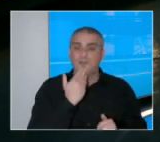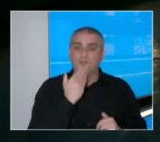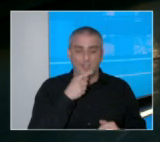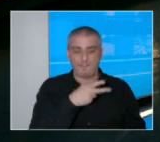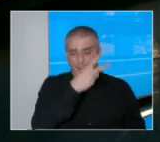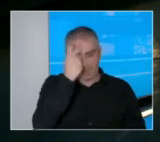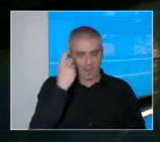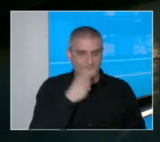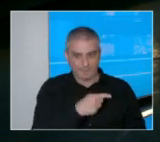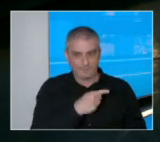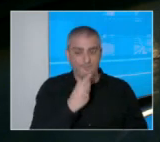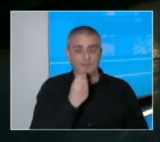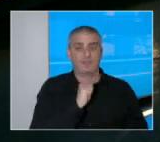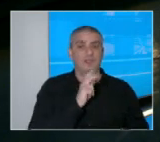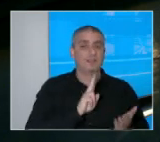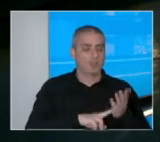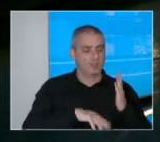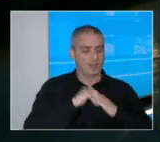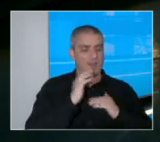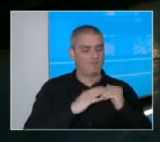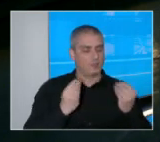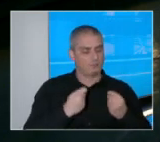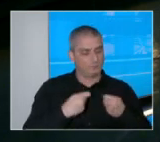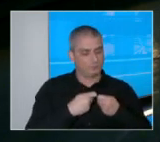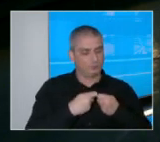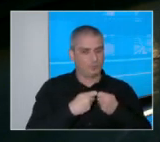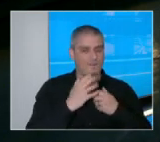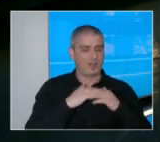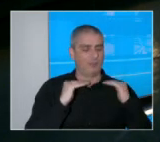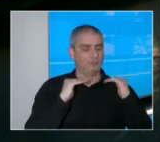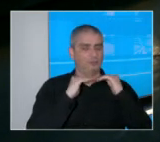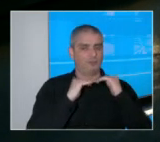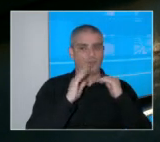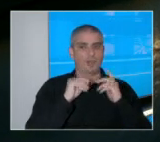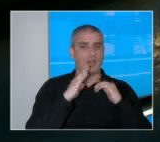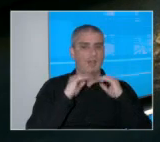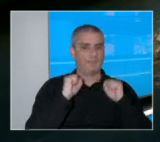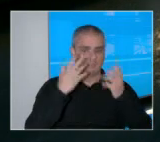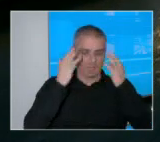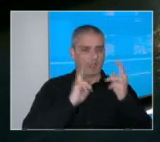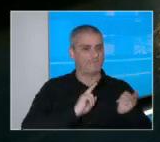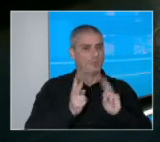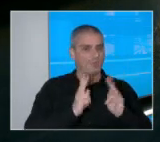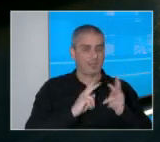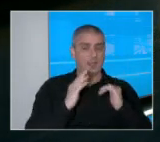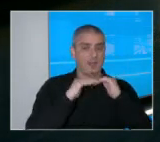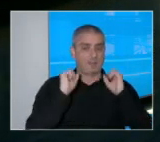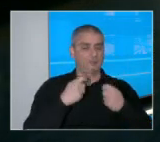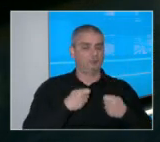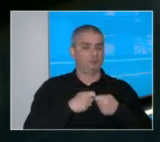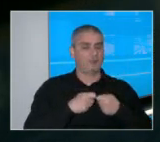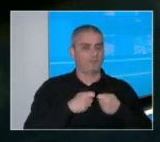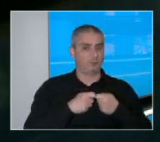הם ערבים, הדבר הנכון הוא לבנות איתם עתיד משותף על בסיס שוויוני, על בסיס של כבוד הדדי, על בסיס של